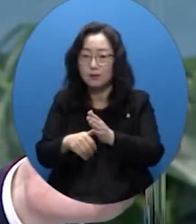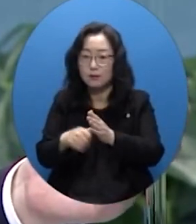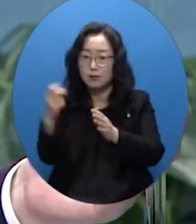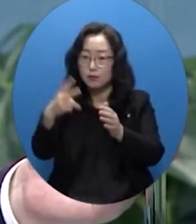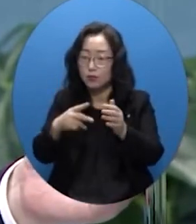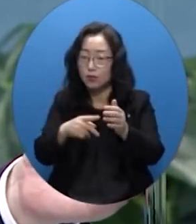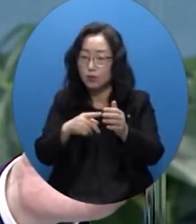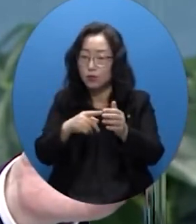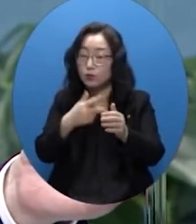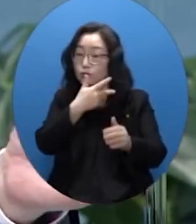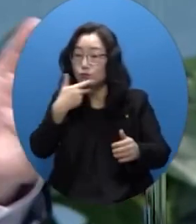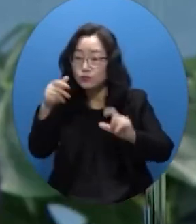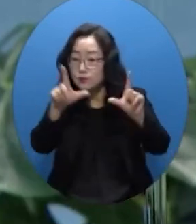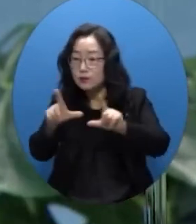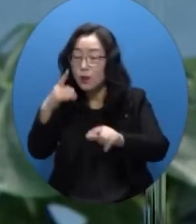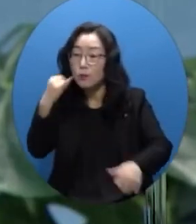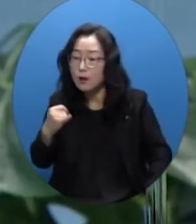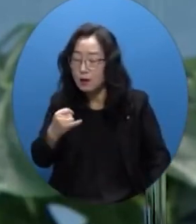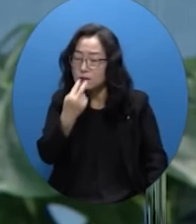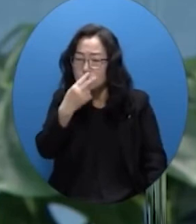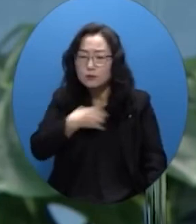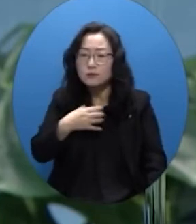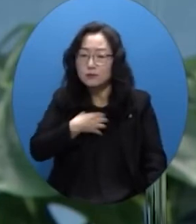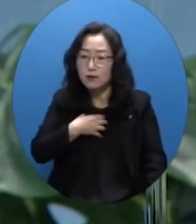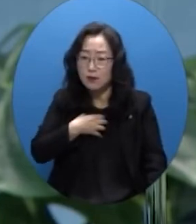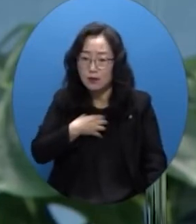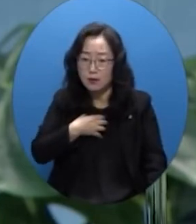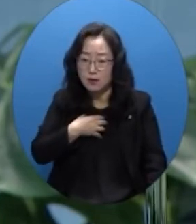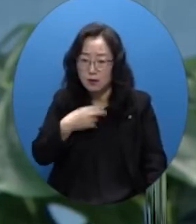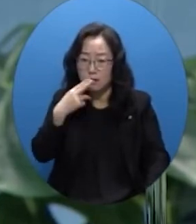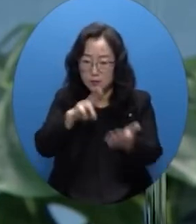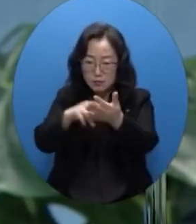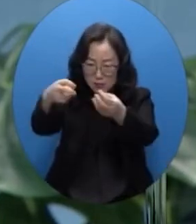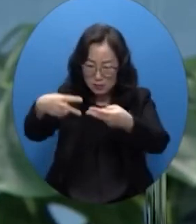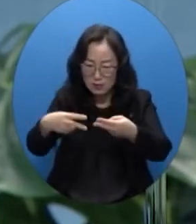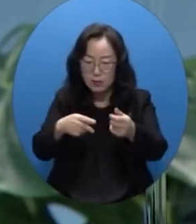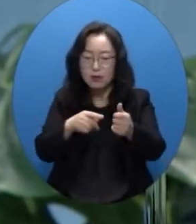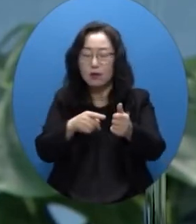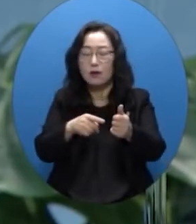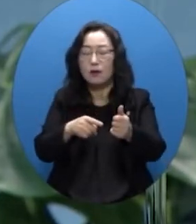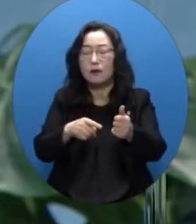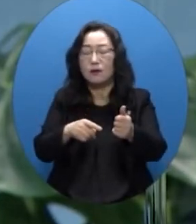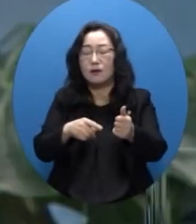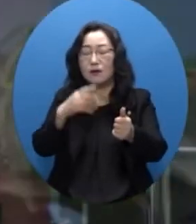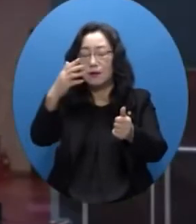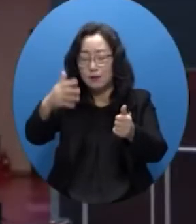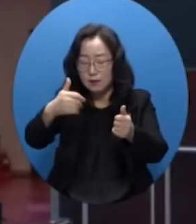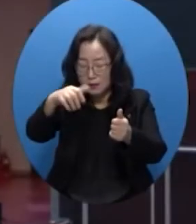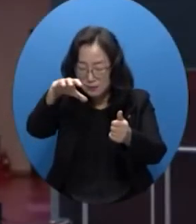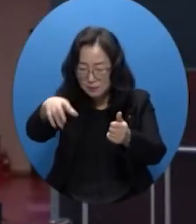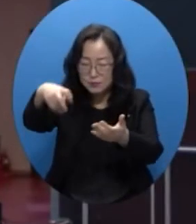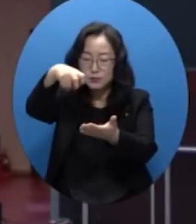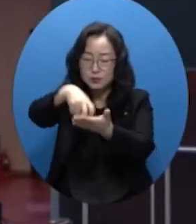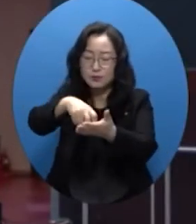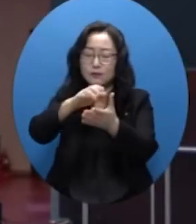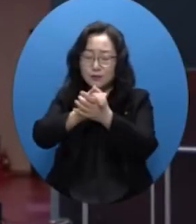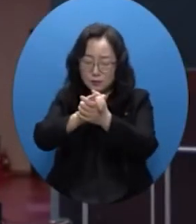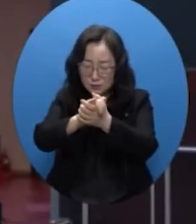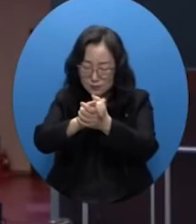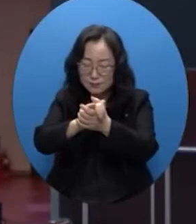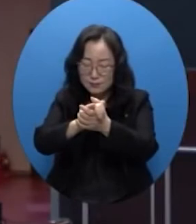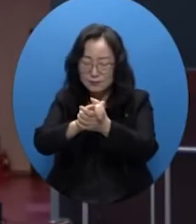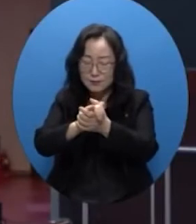흘러 남겨둔 어머니를 위독하다 고 하는 소식이 더 전해옵니다 1 앞에 무릎 꿇고 눈물 놓기도 하면서